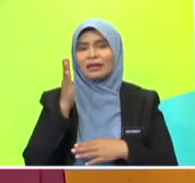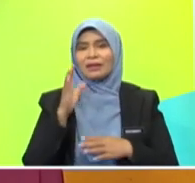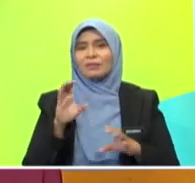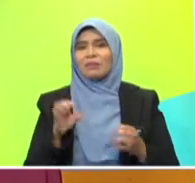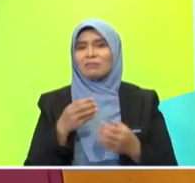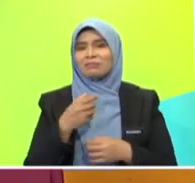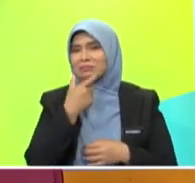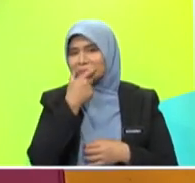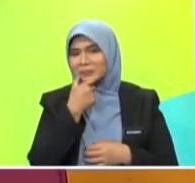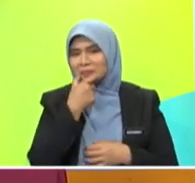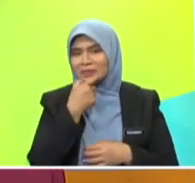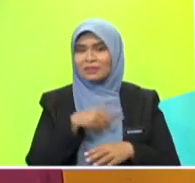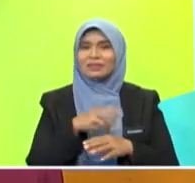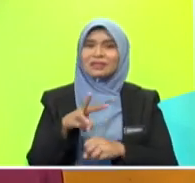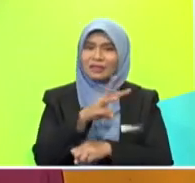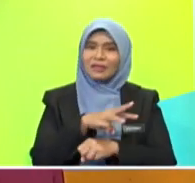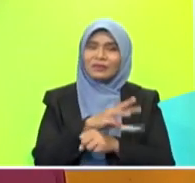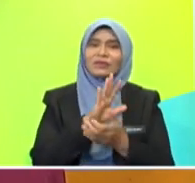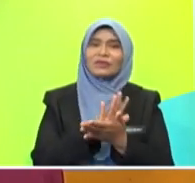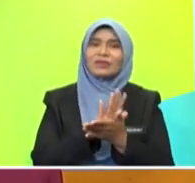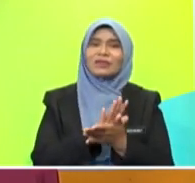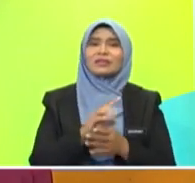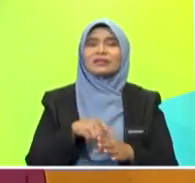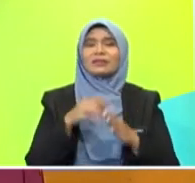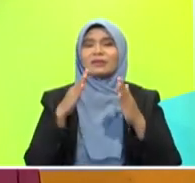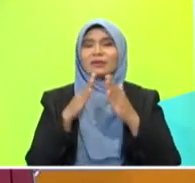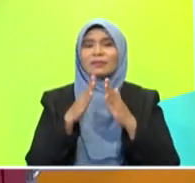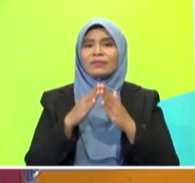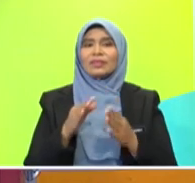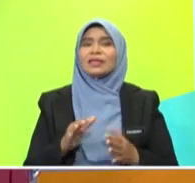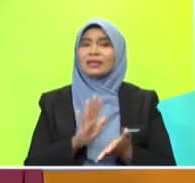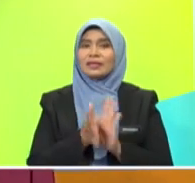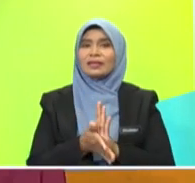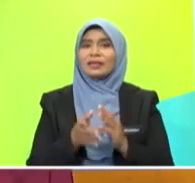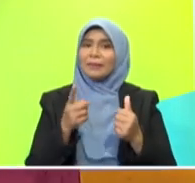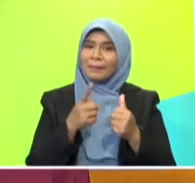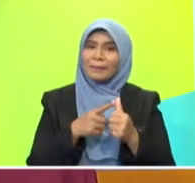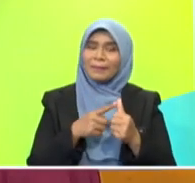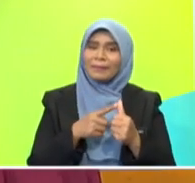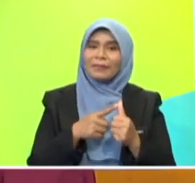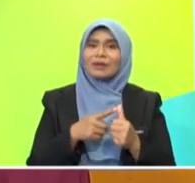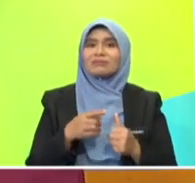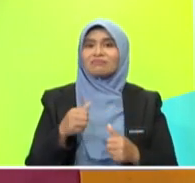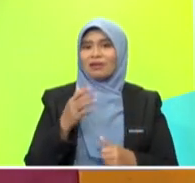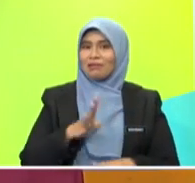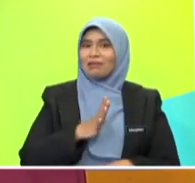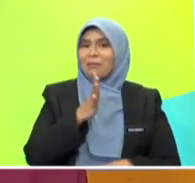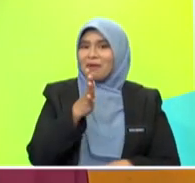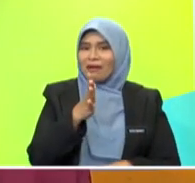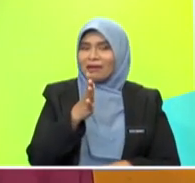sedih di kawasan sekolah baik pun di rumah jadi yang pertama kamu akan merasa bangga